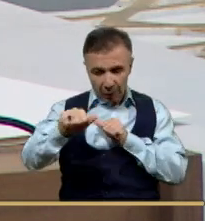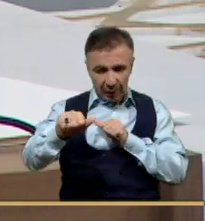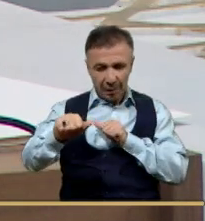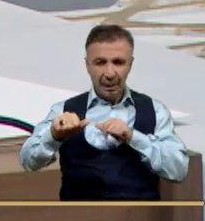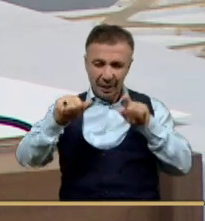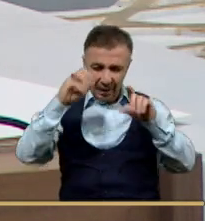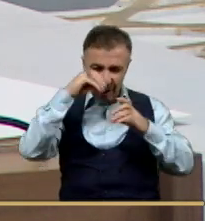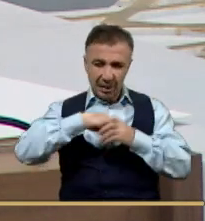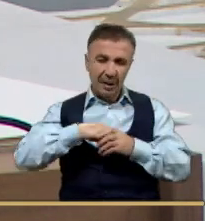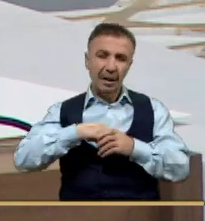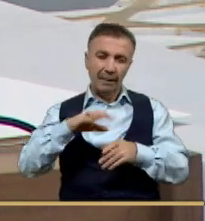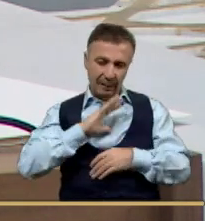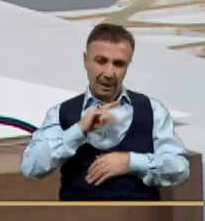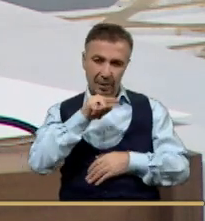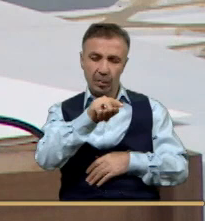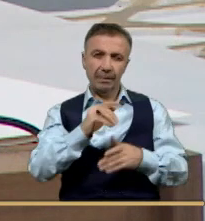Bunları bileceğiz.